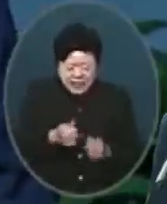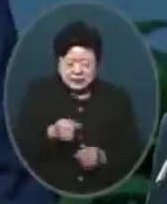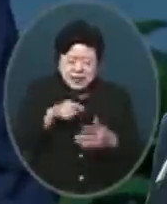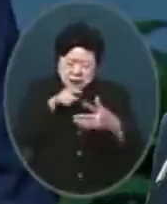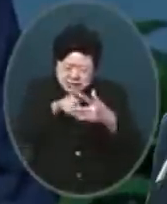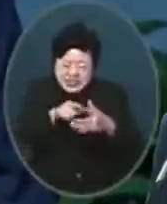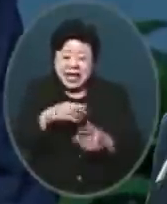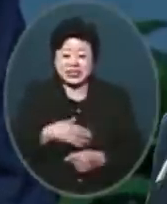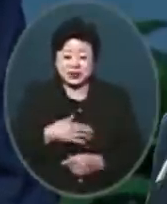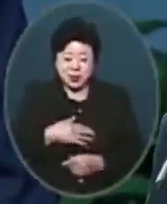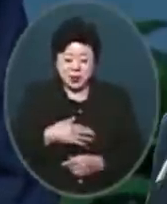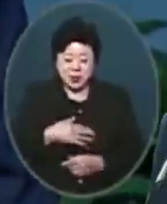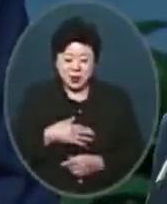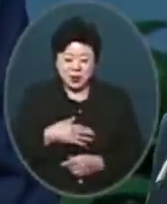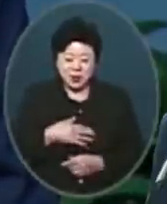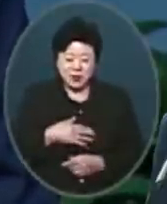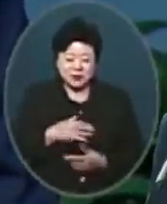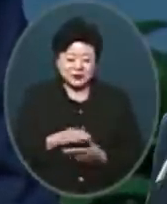것입니다.